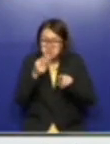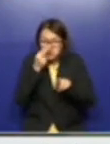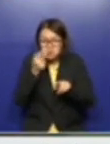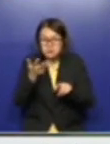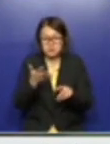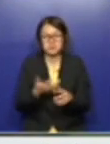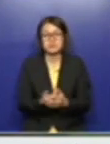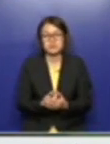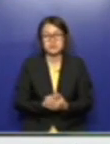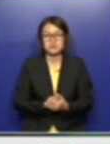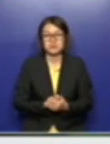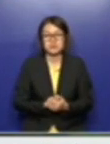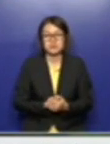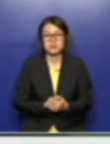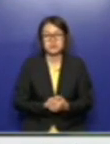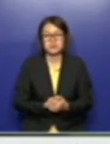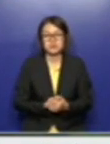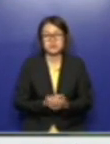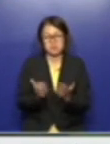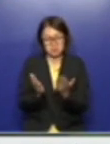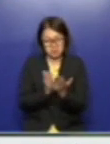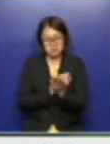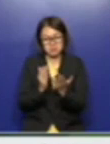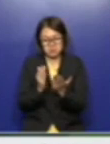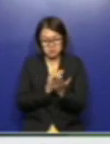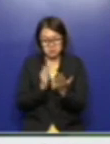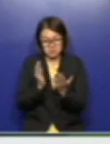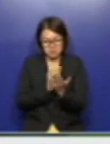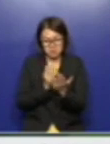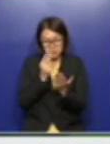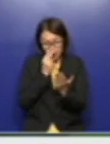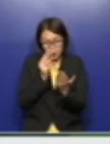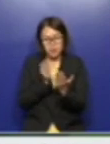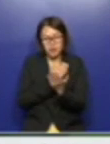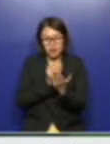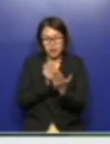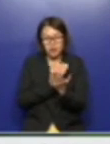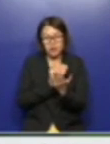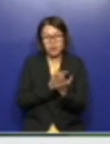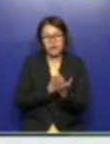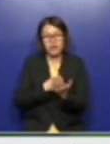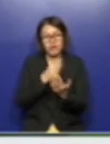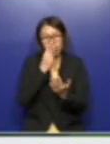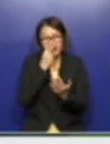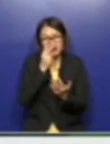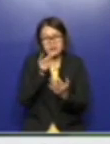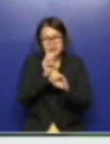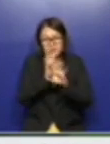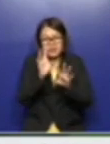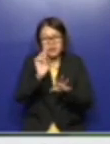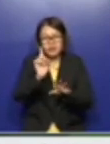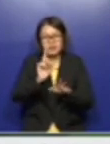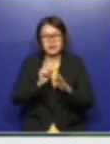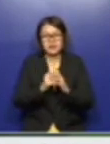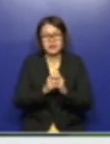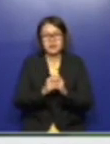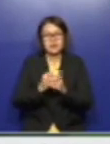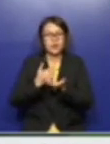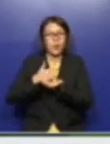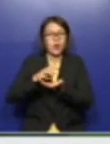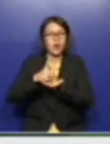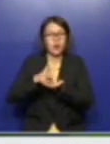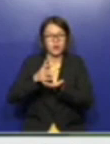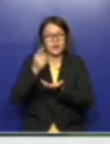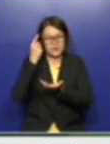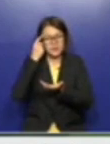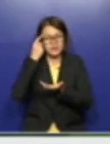ที่เคารพครับพอไล่เรียงไปทีละหน้าไปเรื่อยๆไปเรื่อยๆเนี่ยนะผมจะเห็นความชัดเจนที่จะต้องอภิปรายให้กับท่านต้องคิ